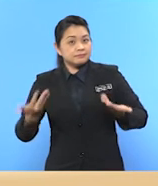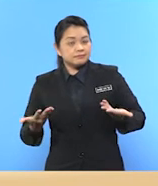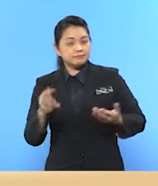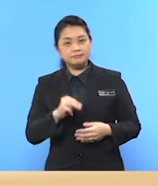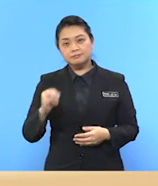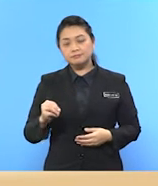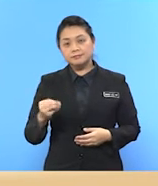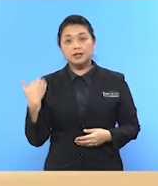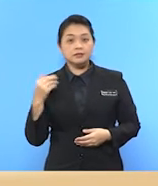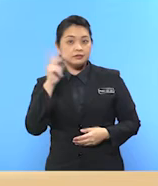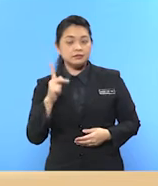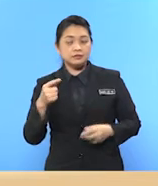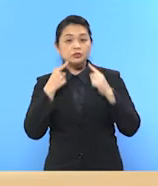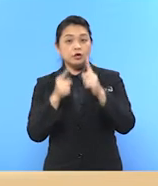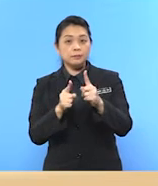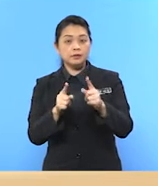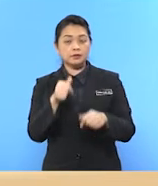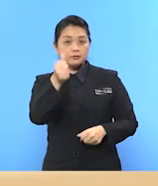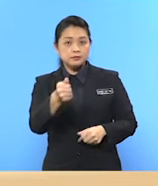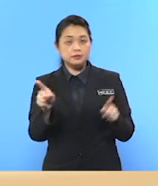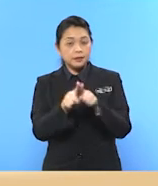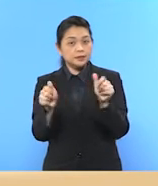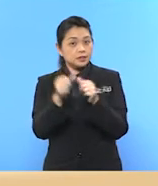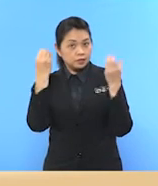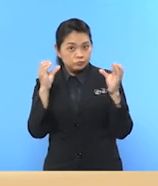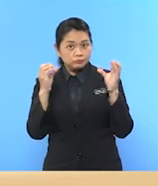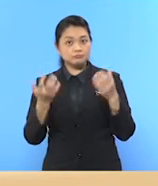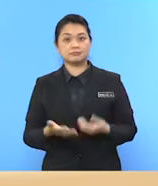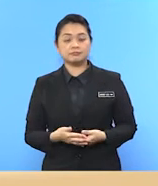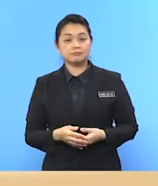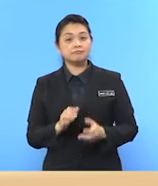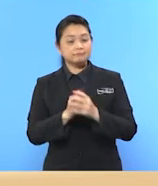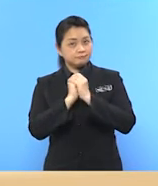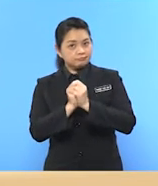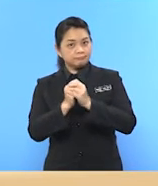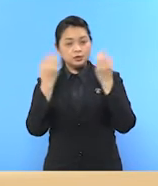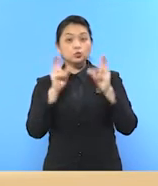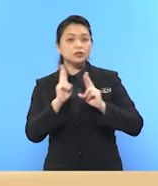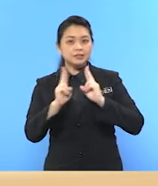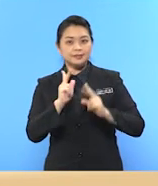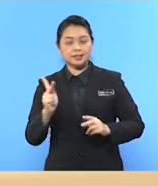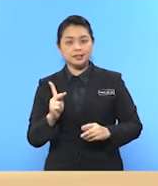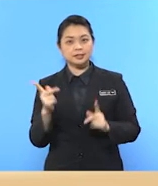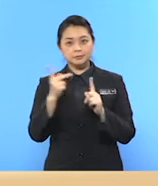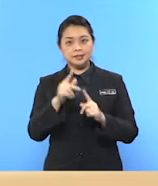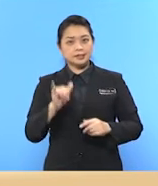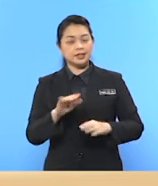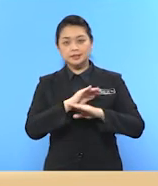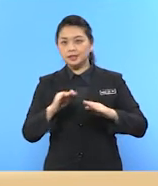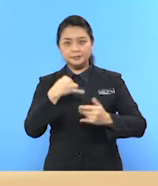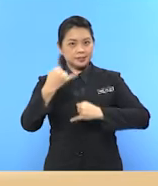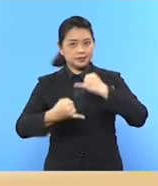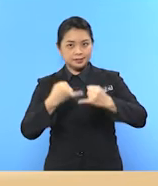Bagaimana murid-murid, adakah jawapan anda sama dengan jawapan cikgu? Tahniah cikgu ucapkan kepada yang tidak